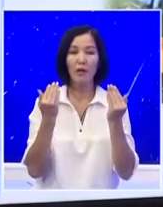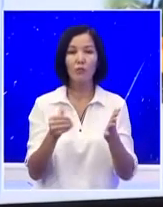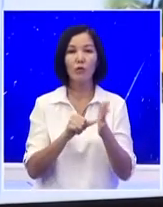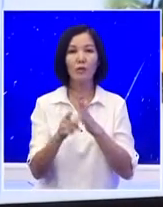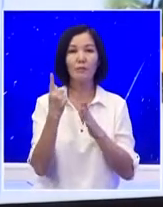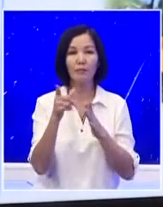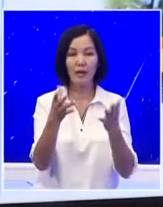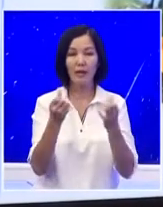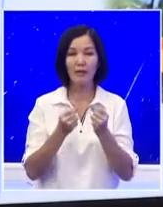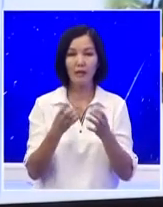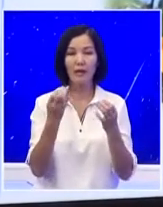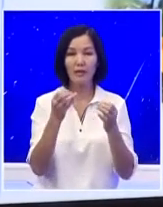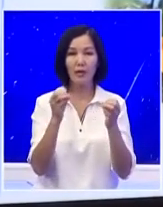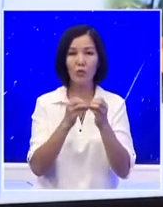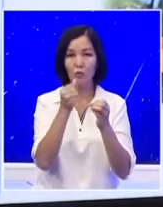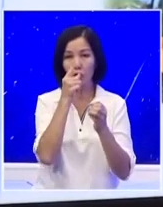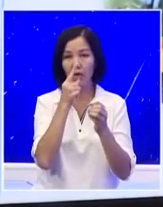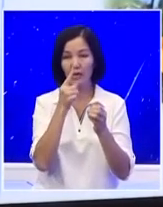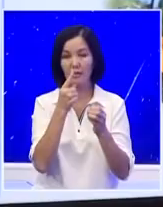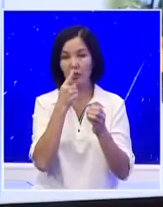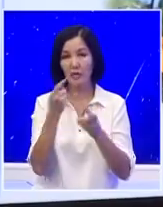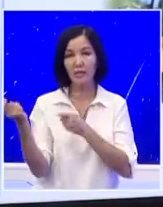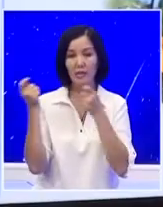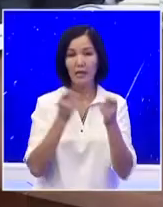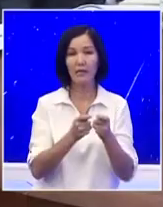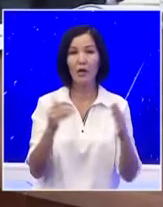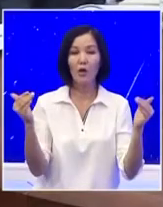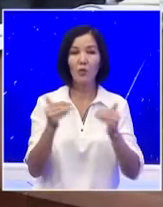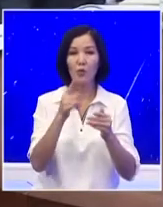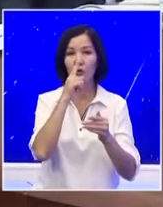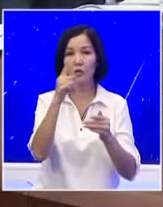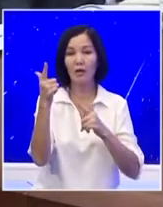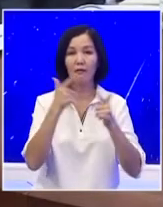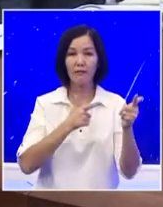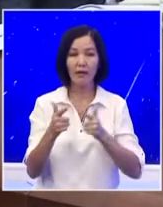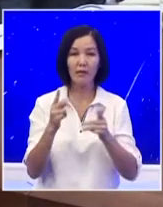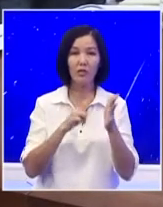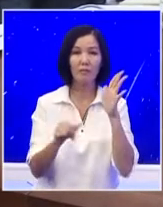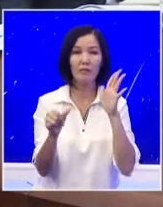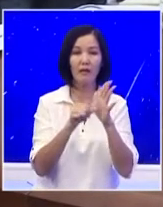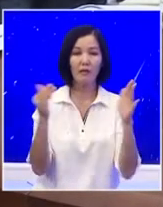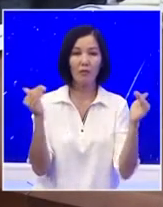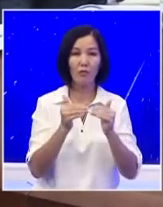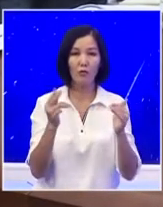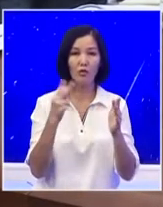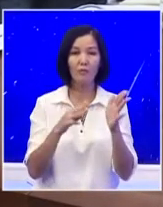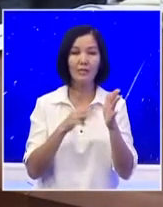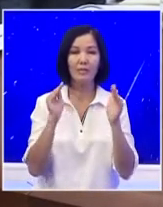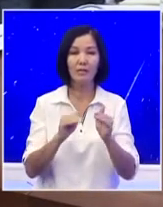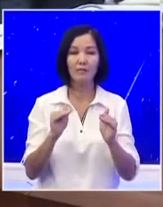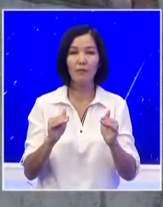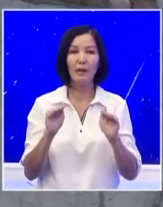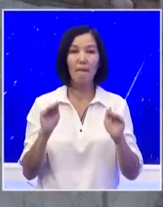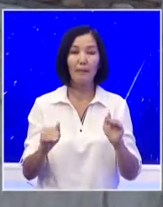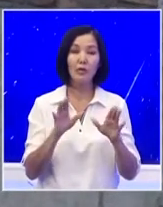алынды. Тағы 10-ы жақын арада келеді. Колледж студенттері де қашықтан оқуға дайын. 76 колледжде 28 мыңнан аса студент